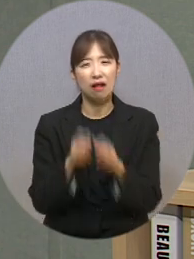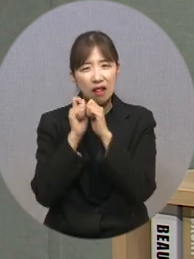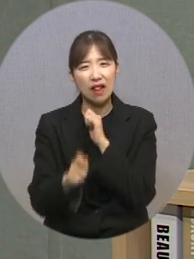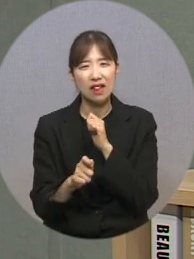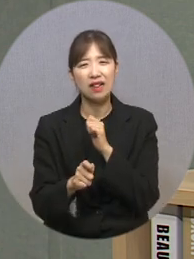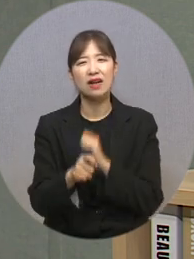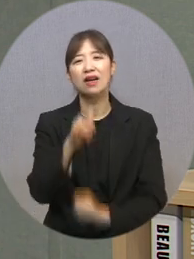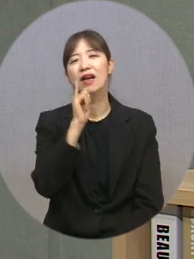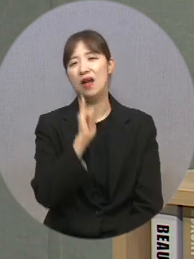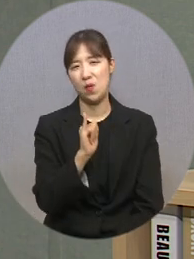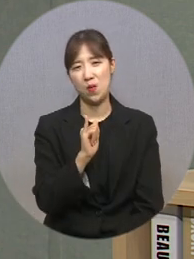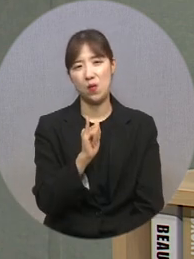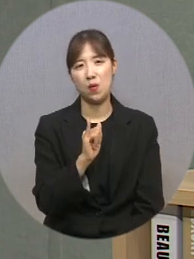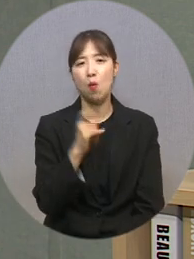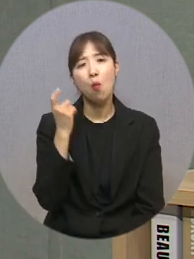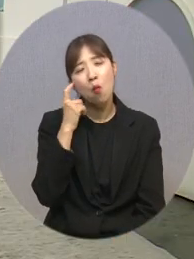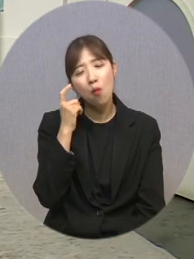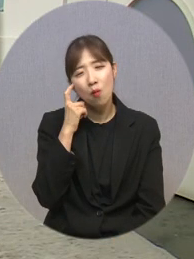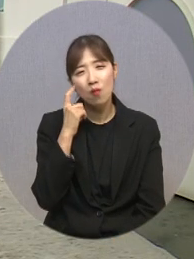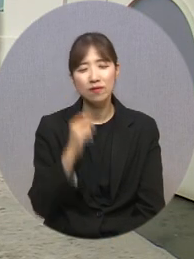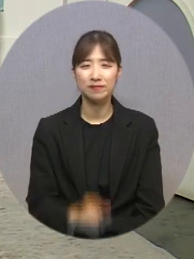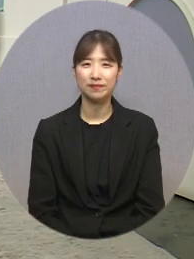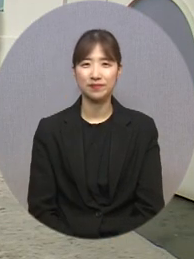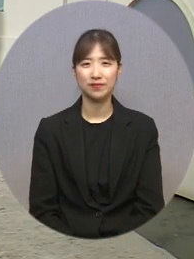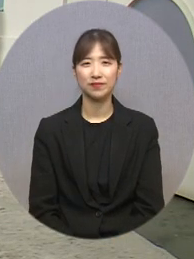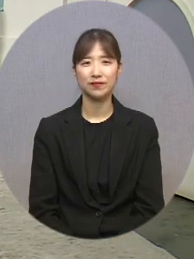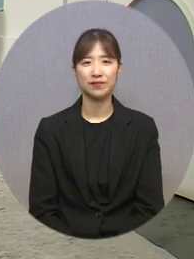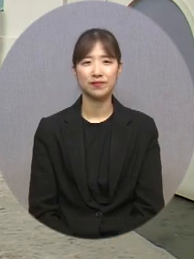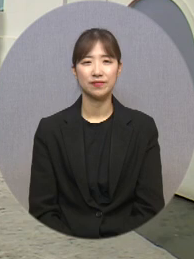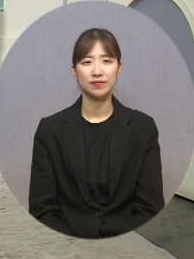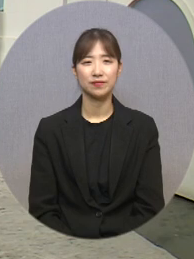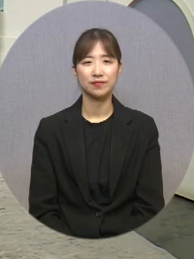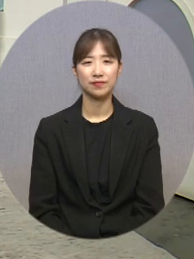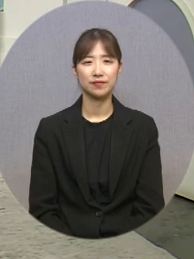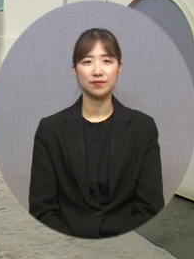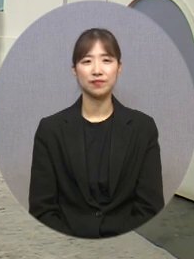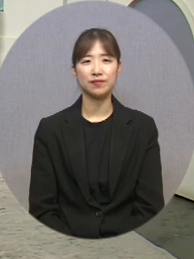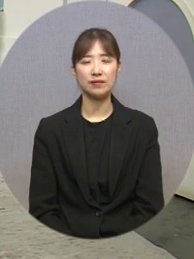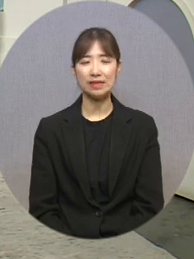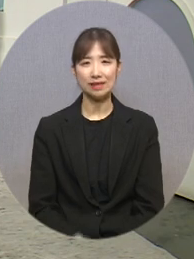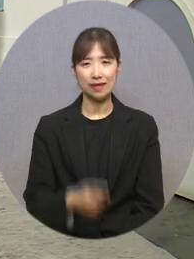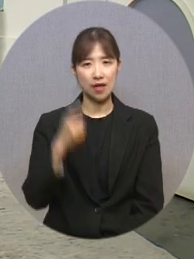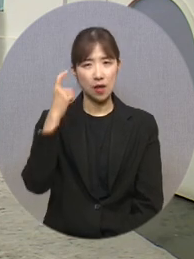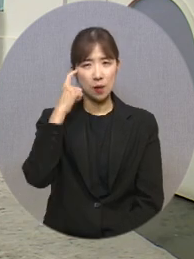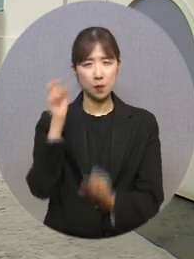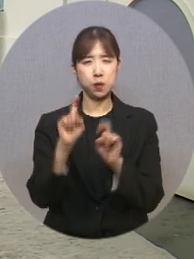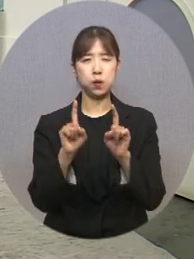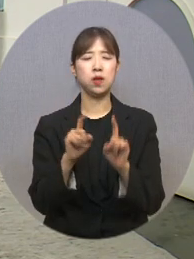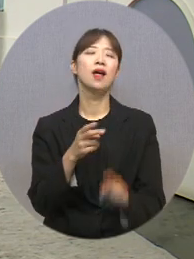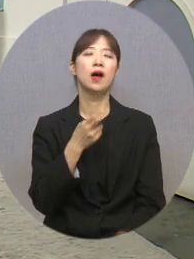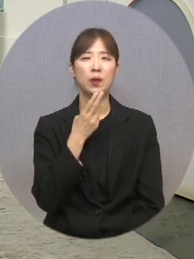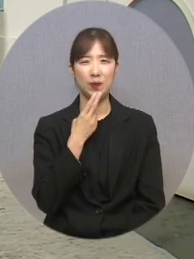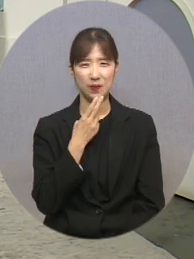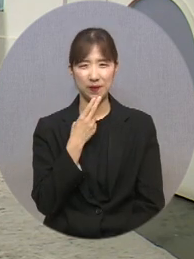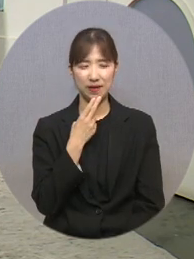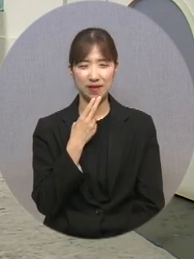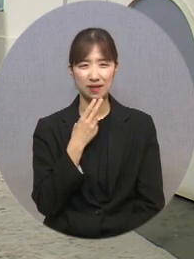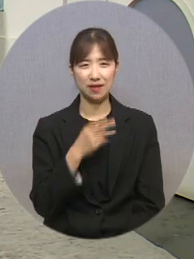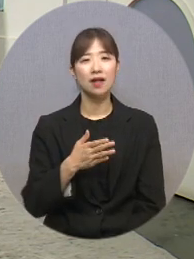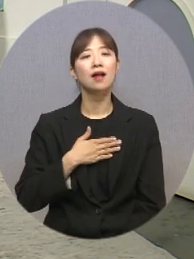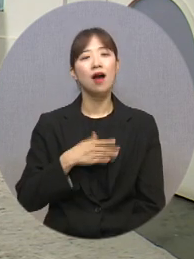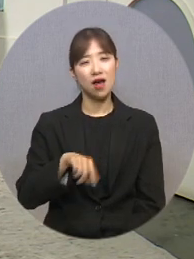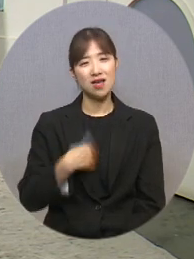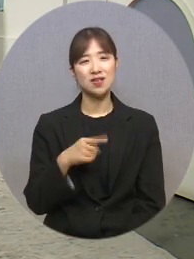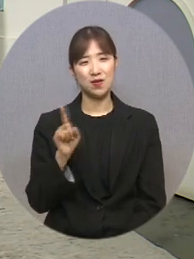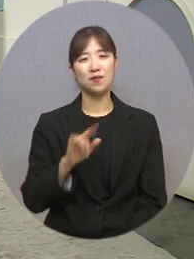생각도 해보는데 왜 그럴까요? 이제 그거죠. 그러니까 좀 이렇게 치밀하지 못하다 그리고 좀 스스로가